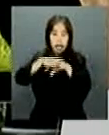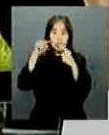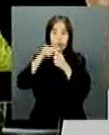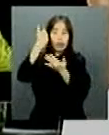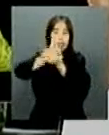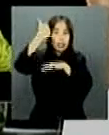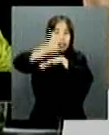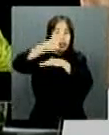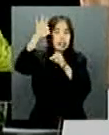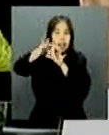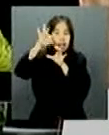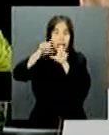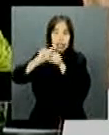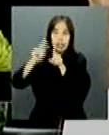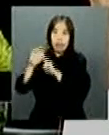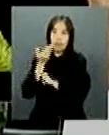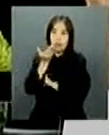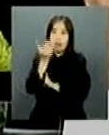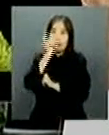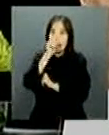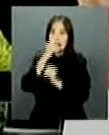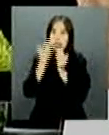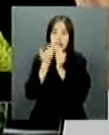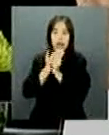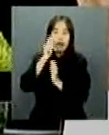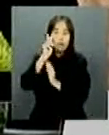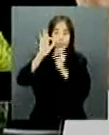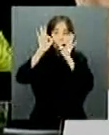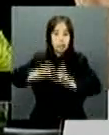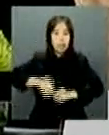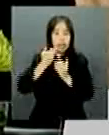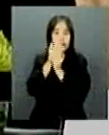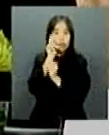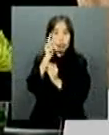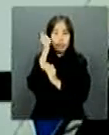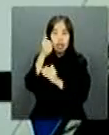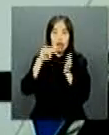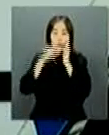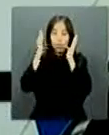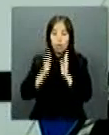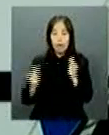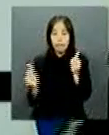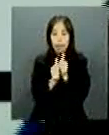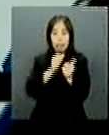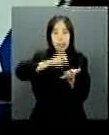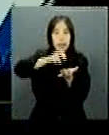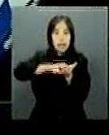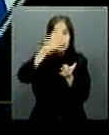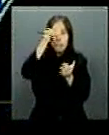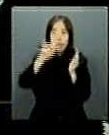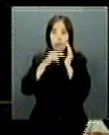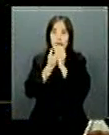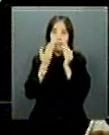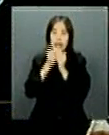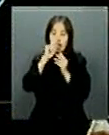พื่อให้ผู้ประกอบการ SME สามารถเข้าถึงสินเชื่อได้ง่ายขึ้นเพียงใช้บุคคลค้ำประกันหลังผลการศึกษาพบว่